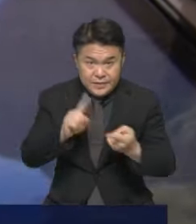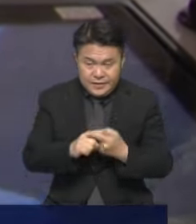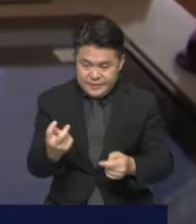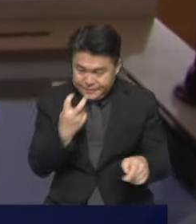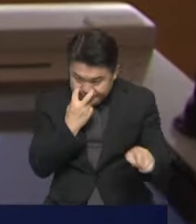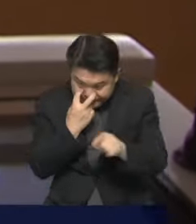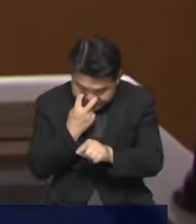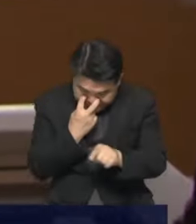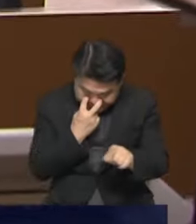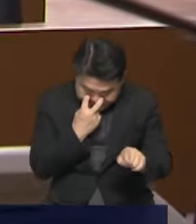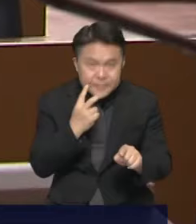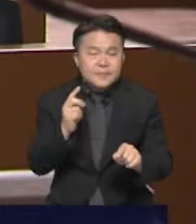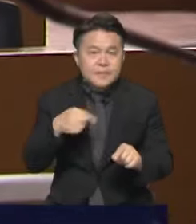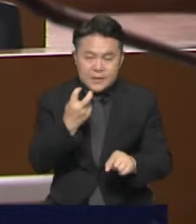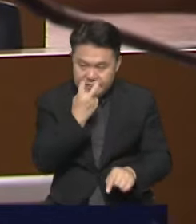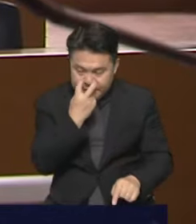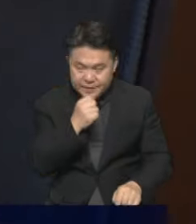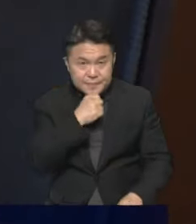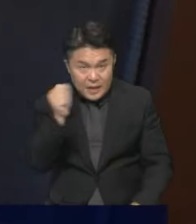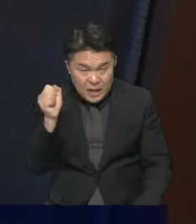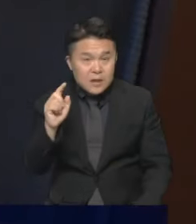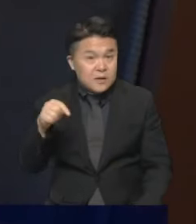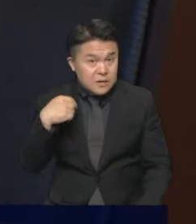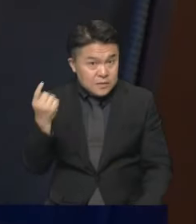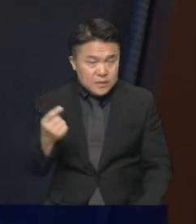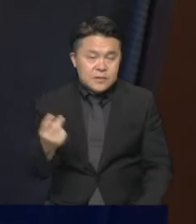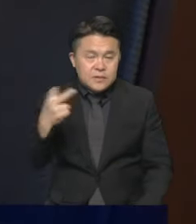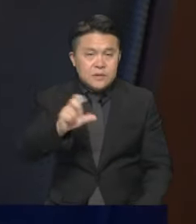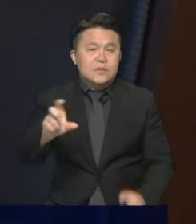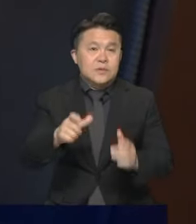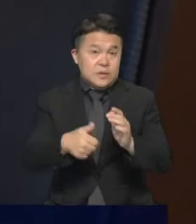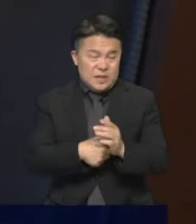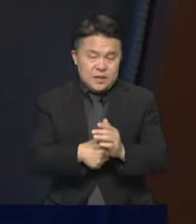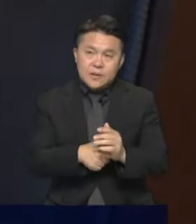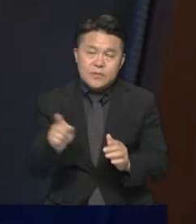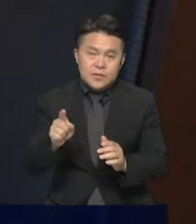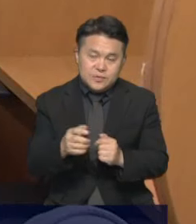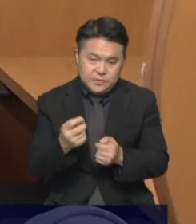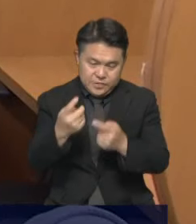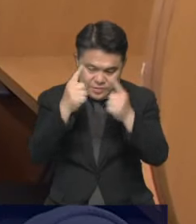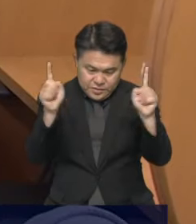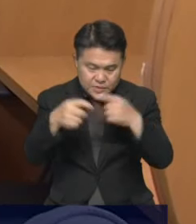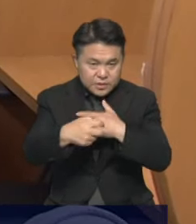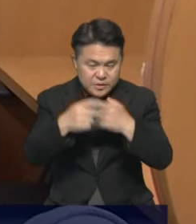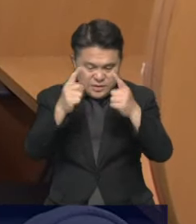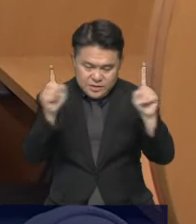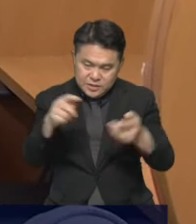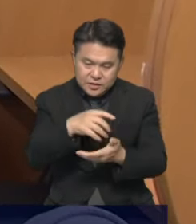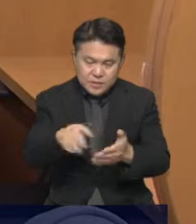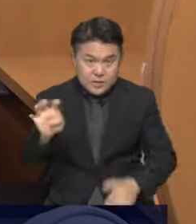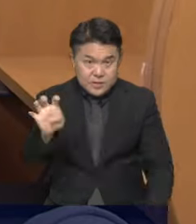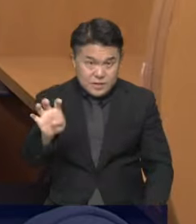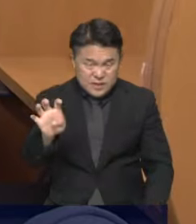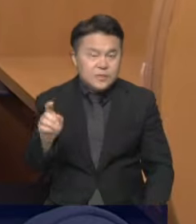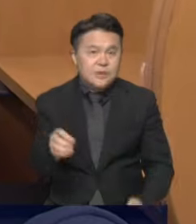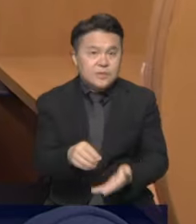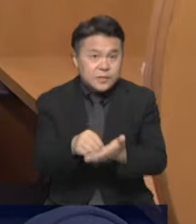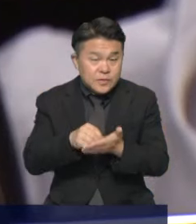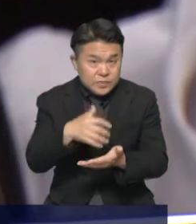이 자리에서 심의와 승인이 내려지면 25학년도 40개 의대 모집 정원은 전년보다 1,509명